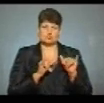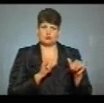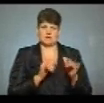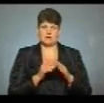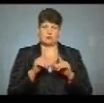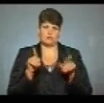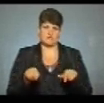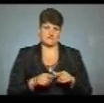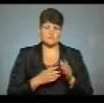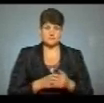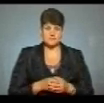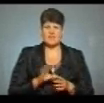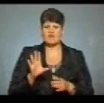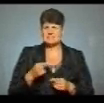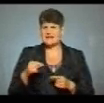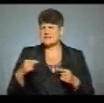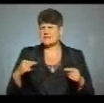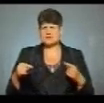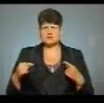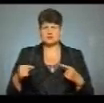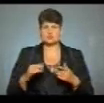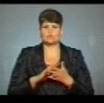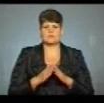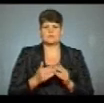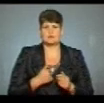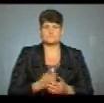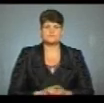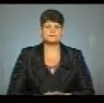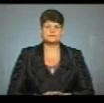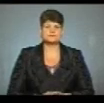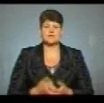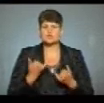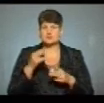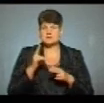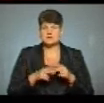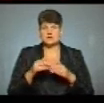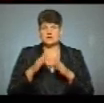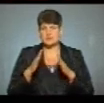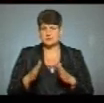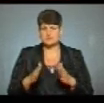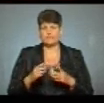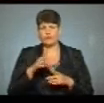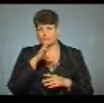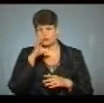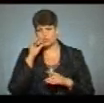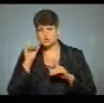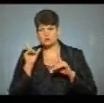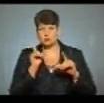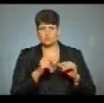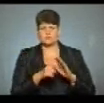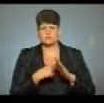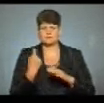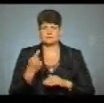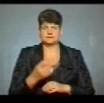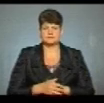путівки. Все інше домовляюся я. Сьогодні завершується таборування для цих дітей. Вночі вони поїдуть на Донеччину. За